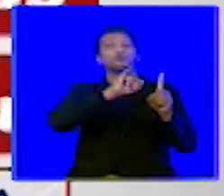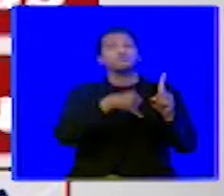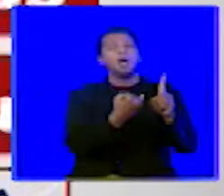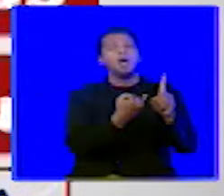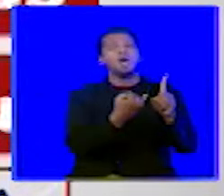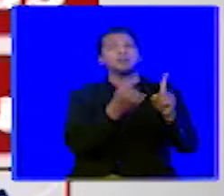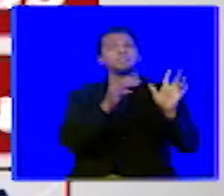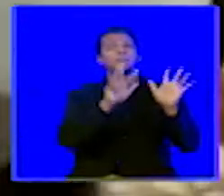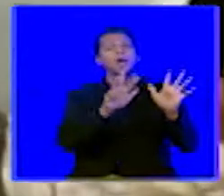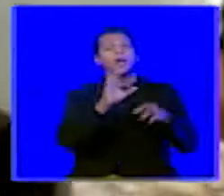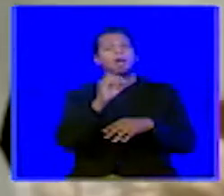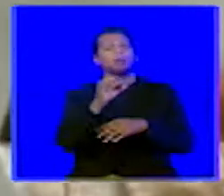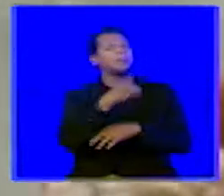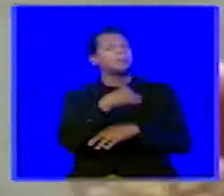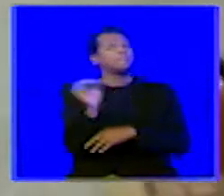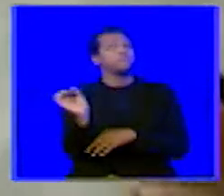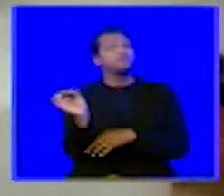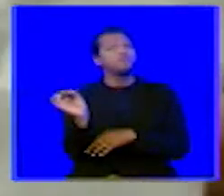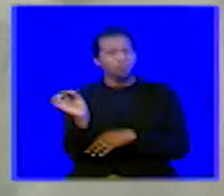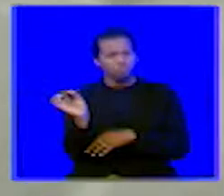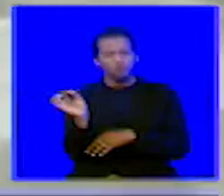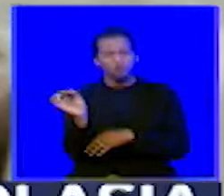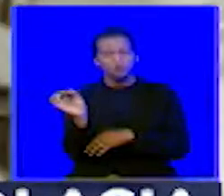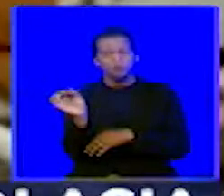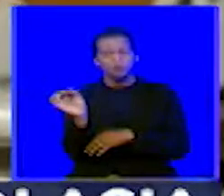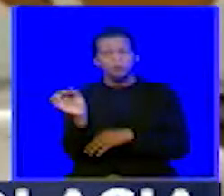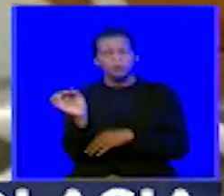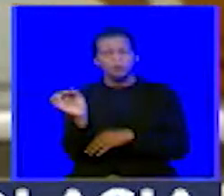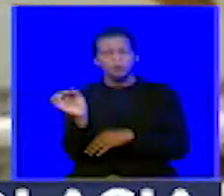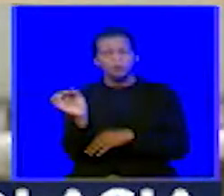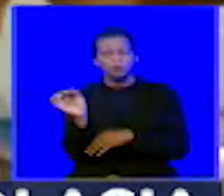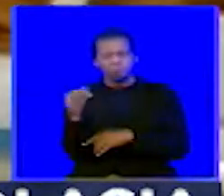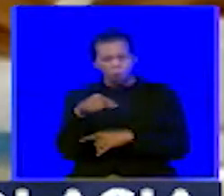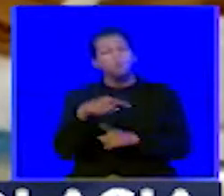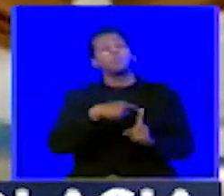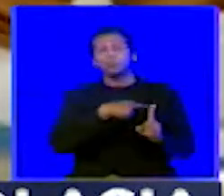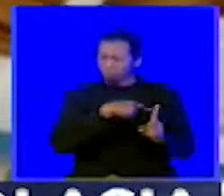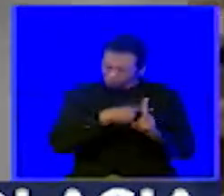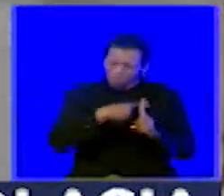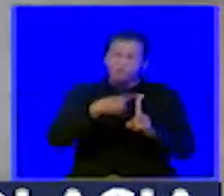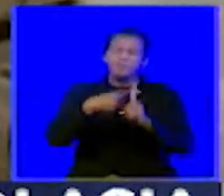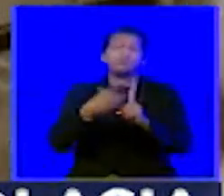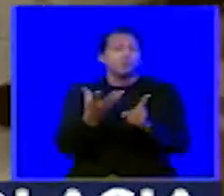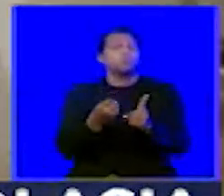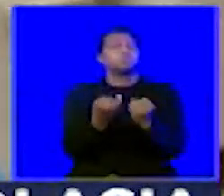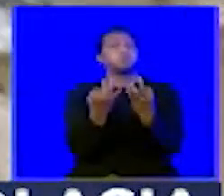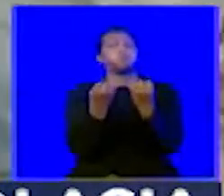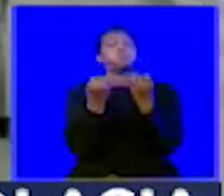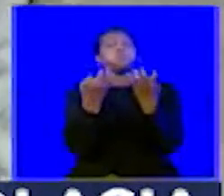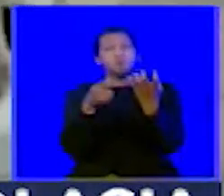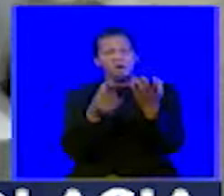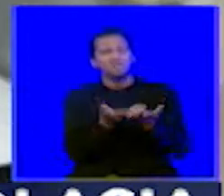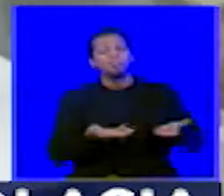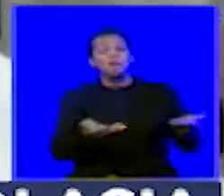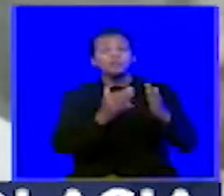1.099.687 kasus. Akibat dari masif-masifnya peningkatan kasus COVID-19, rumah sakit mengalami darurat kapasitas tempat tidur isolasi dan